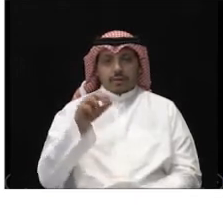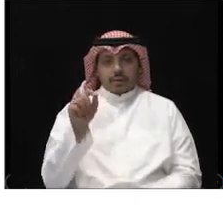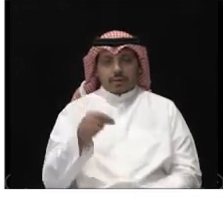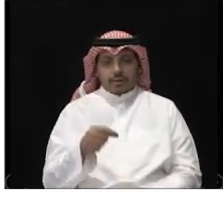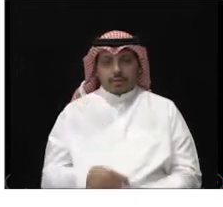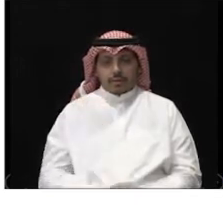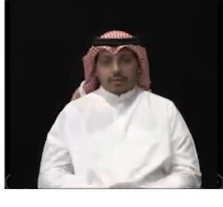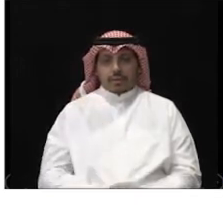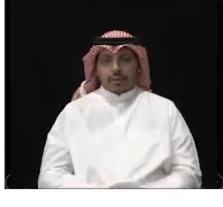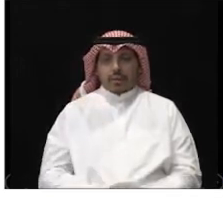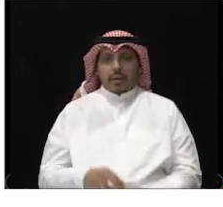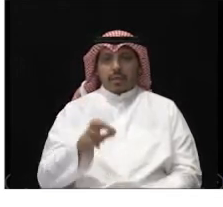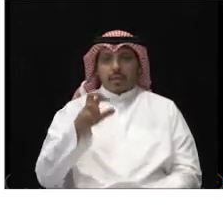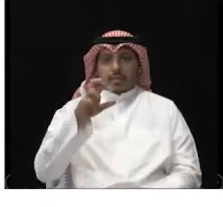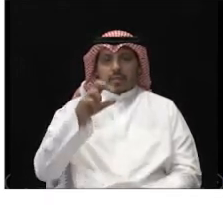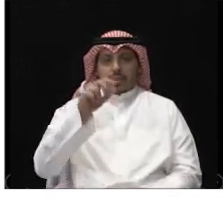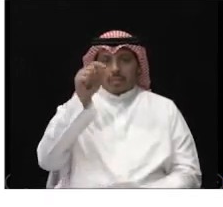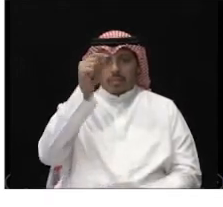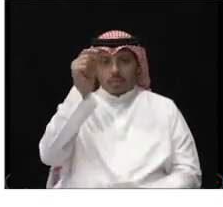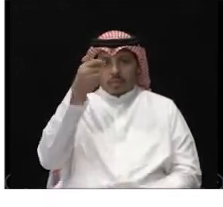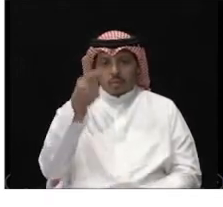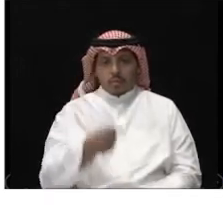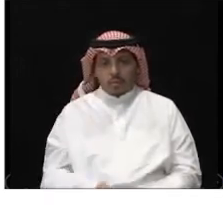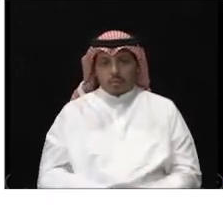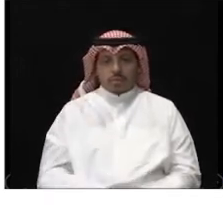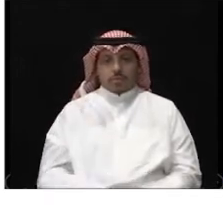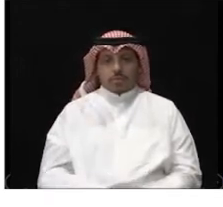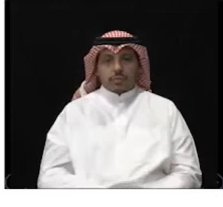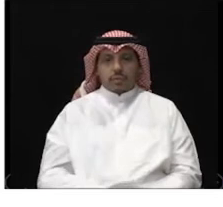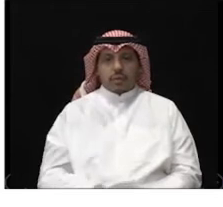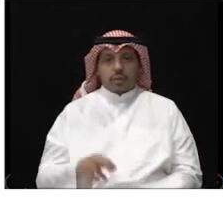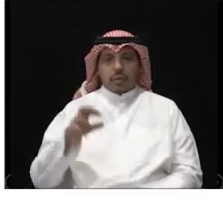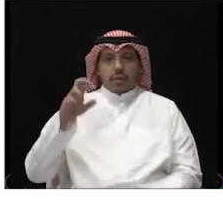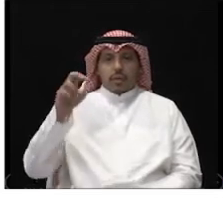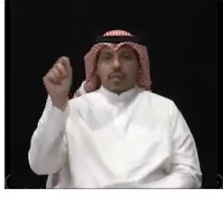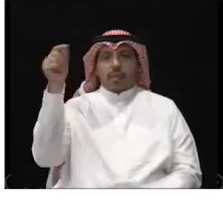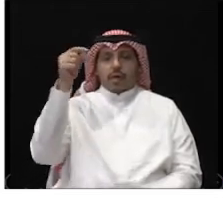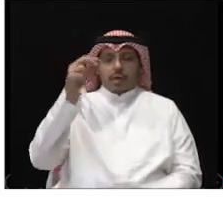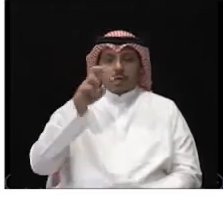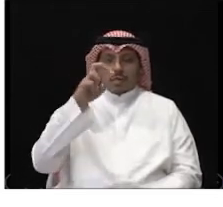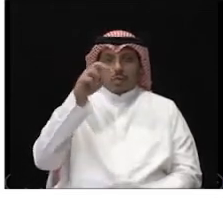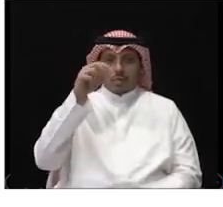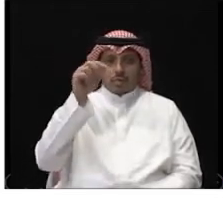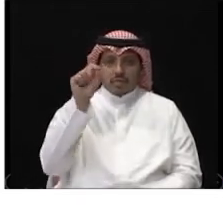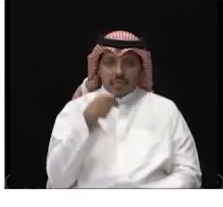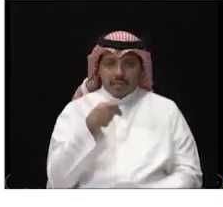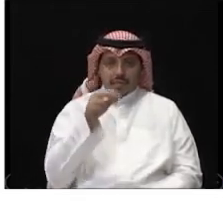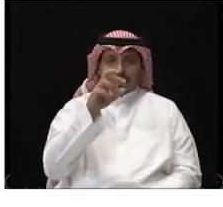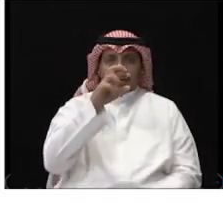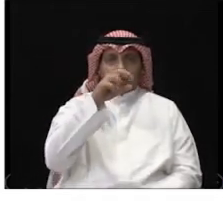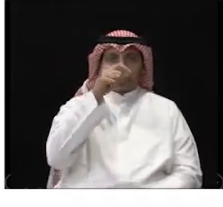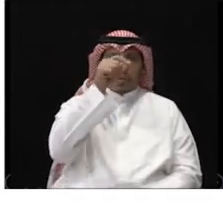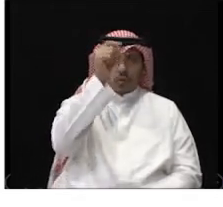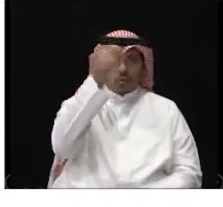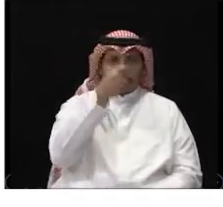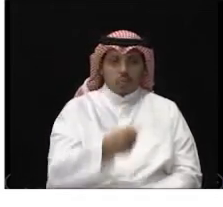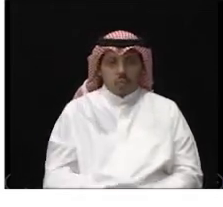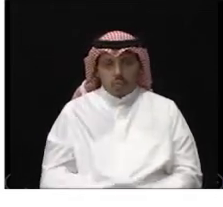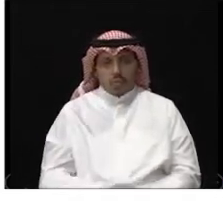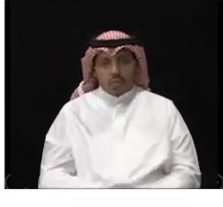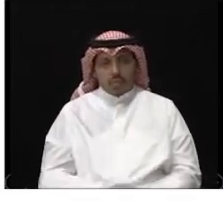ممتاز، مع الضمة، ممتاز. إذن ذا ذي ذو، صوت قصير ذا ذي